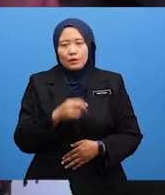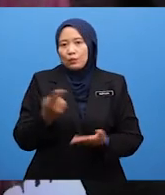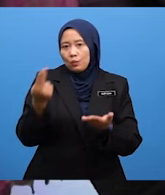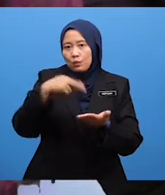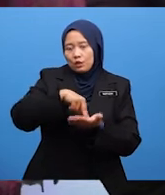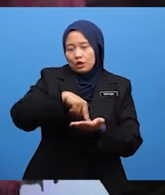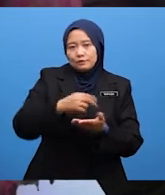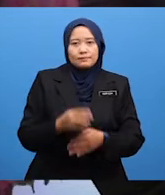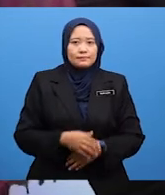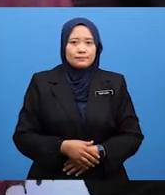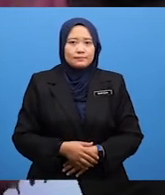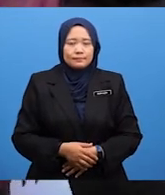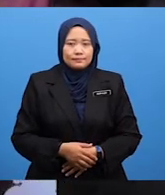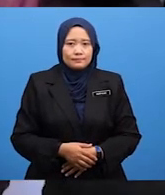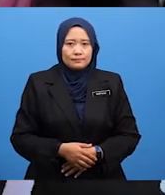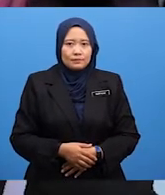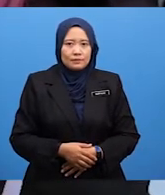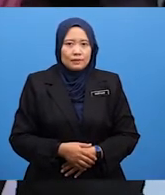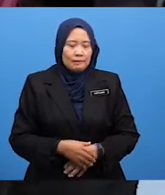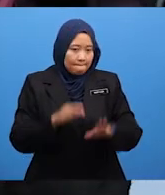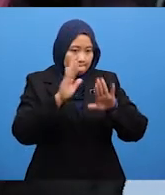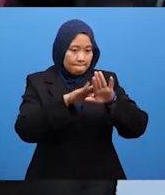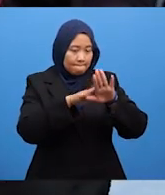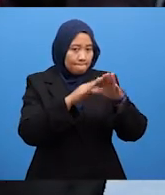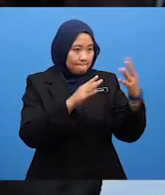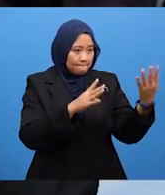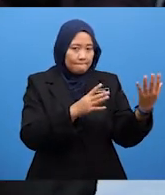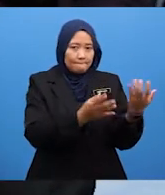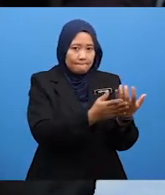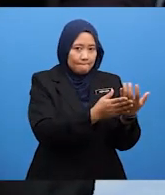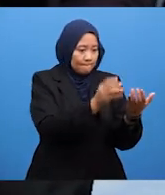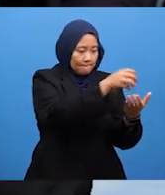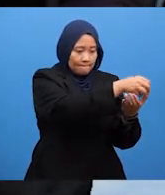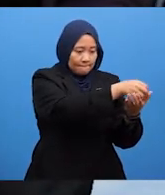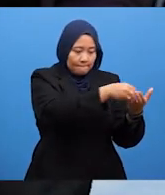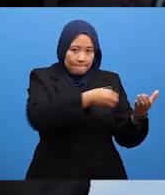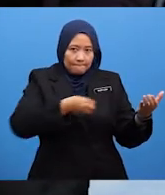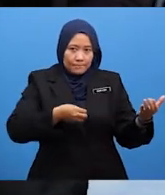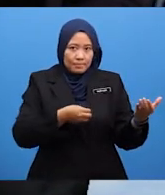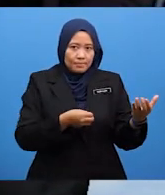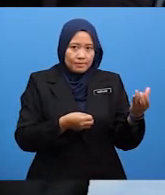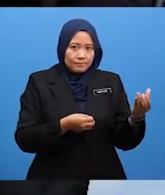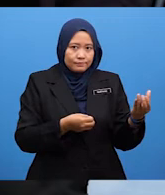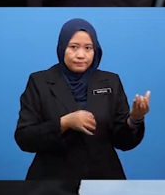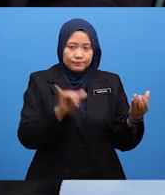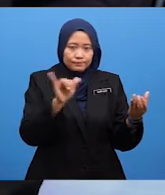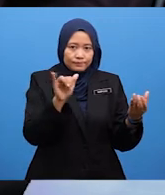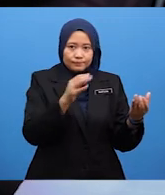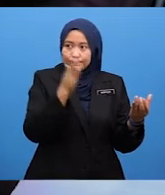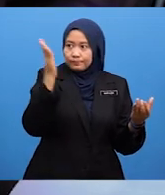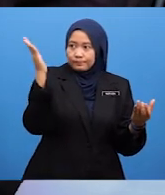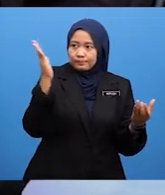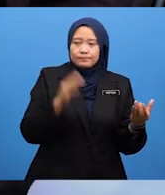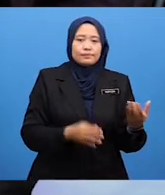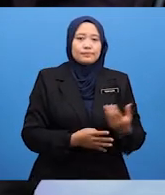dahulu, keempat-empat jari hendaklah diletakkan pada papan jejari seperti ini. Noor kena